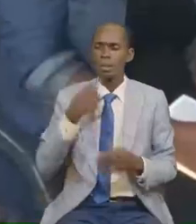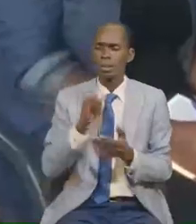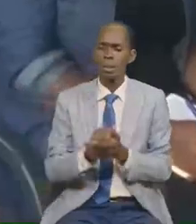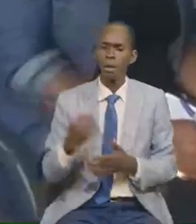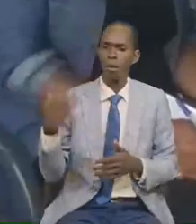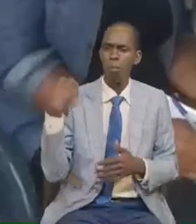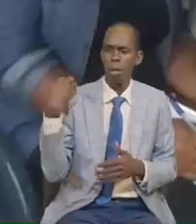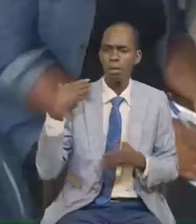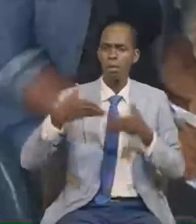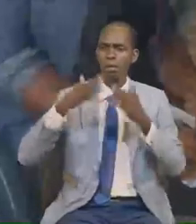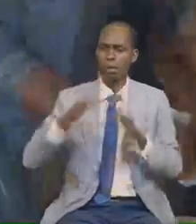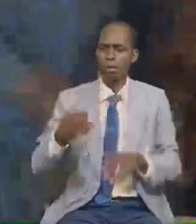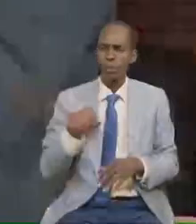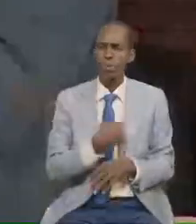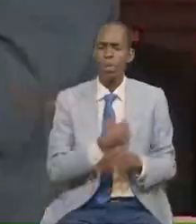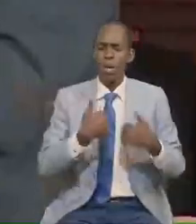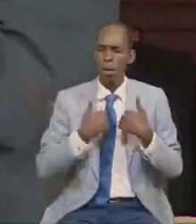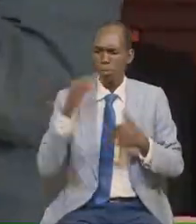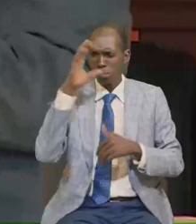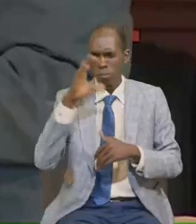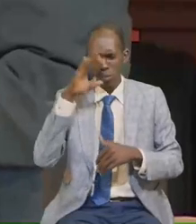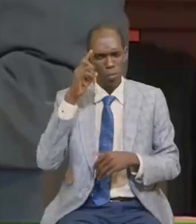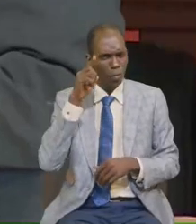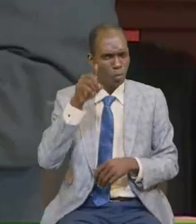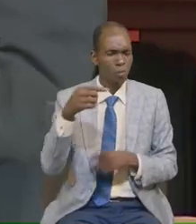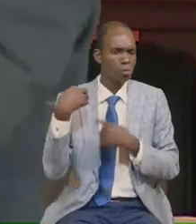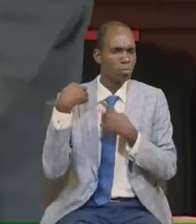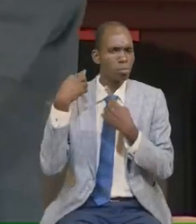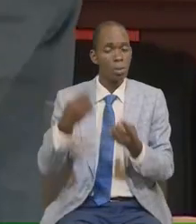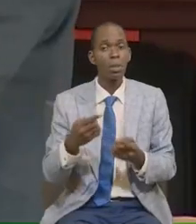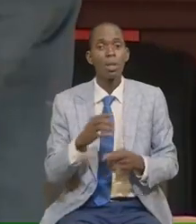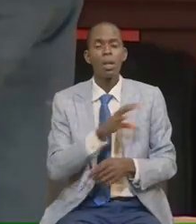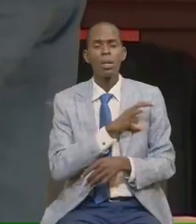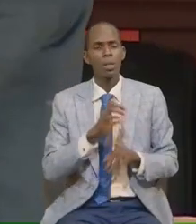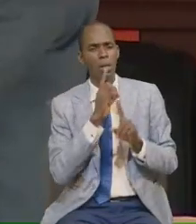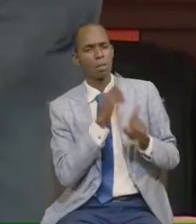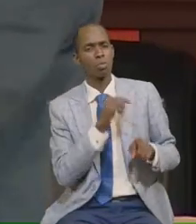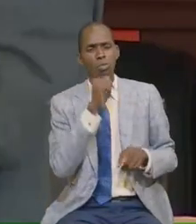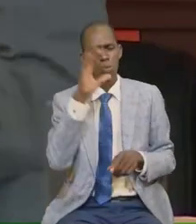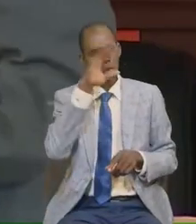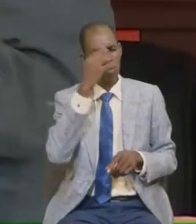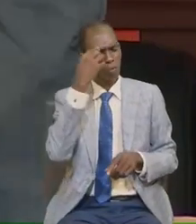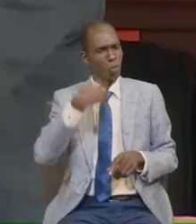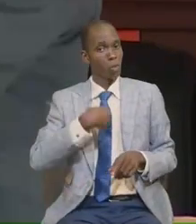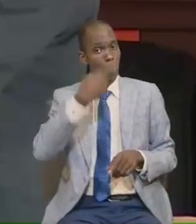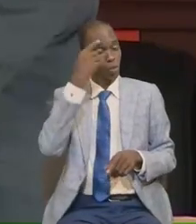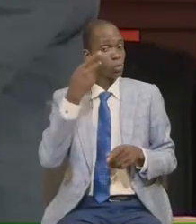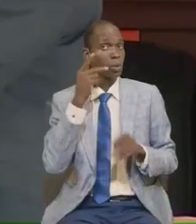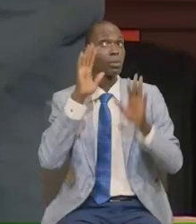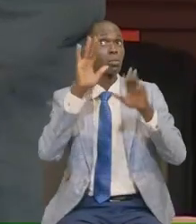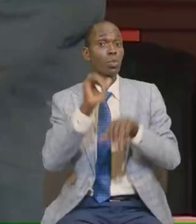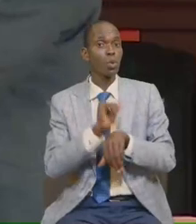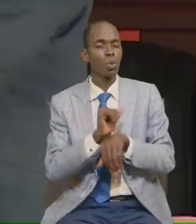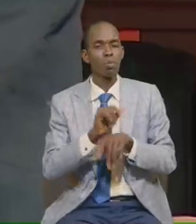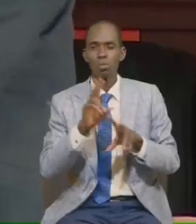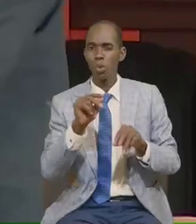nous te cherchons depuis et le samedi vous ne me cherchez pas à cause des miracles parce que vos ventes sont